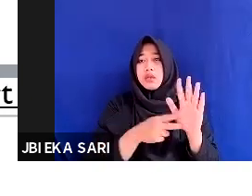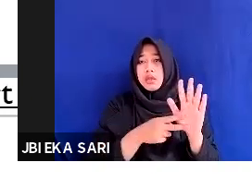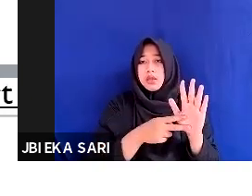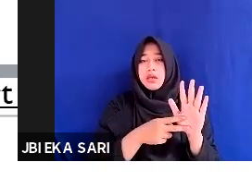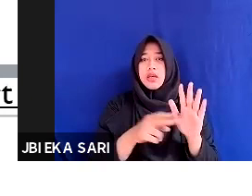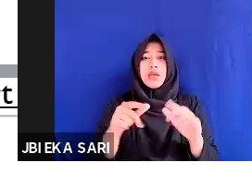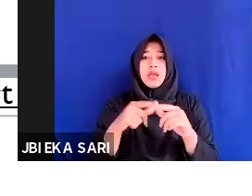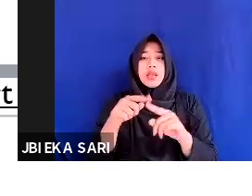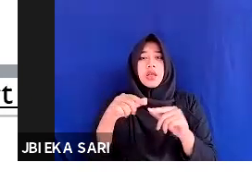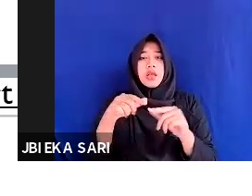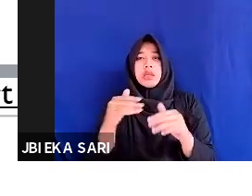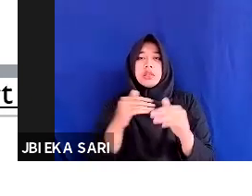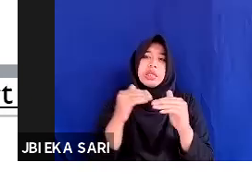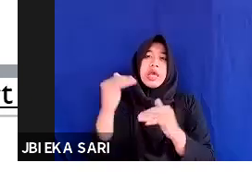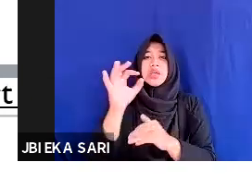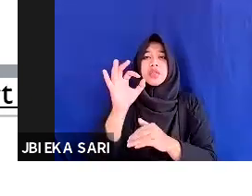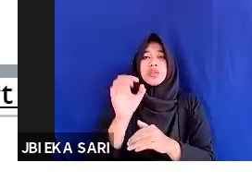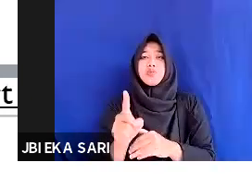di sini. Kalau